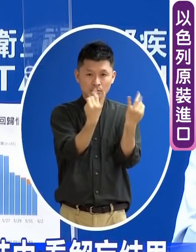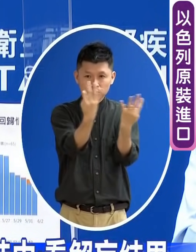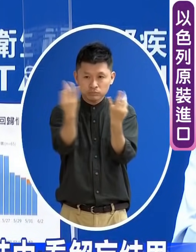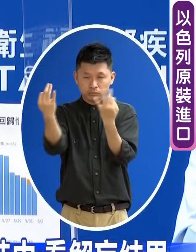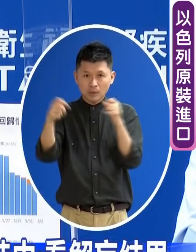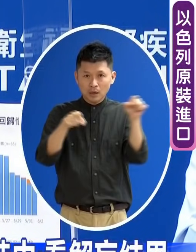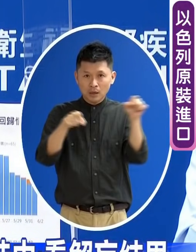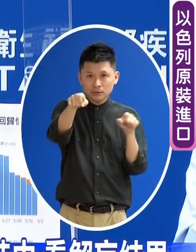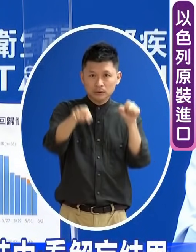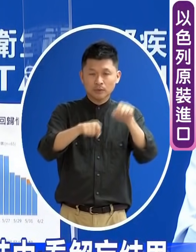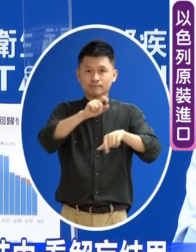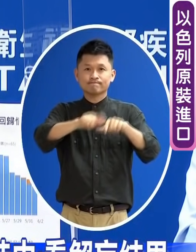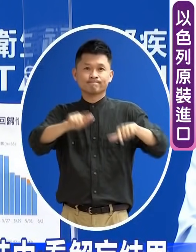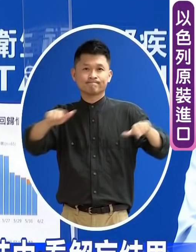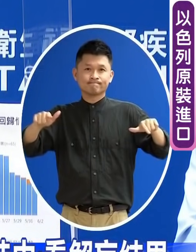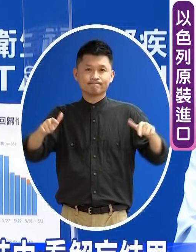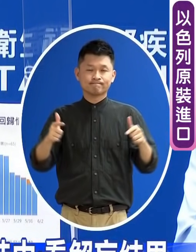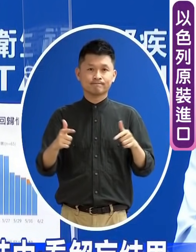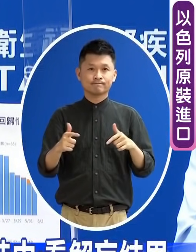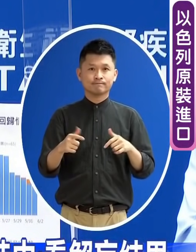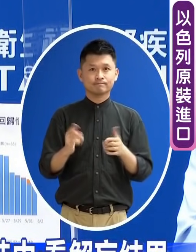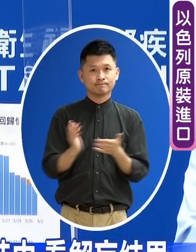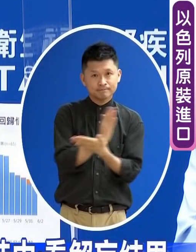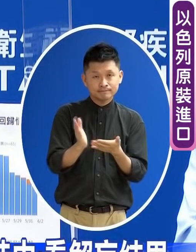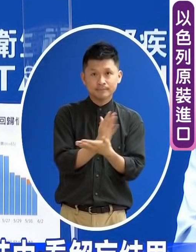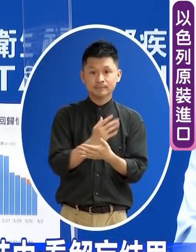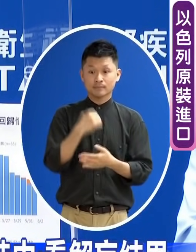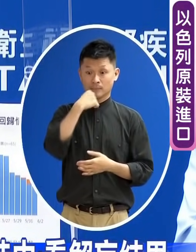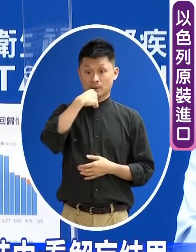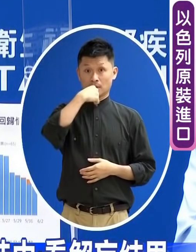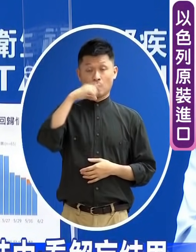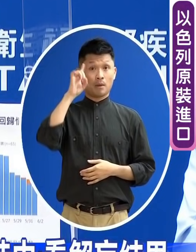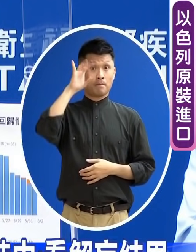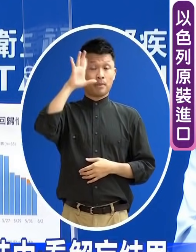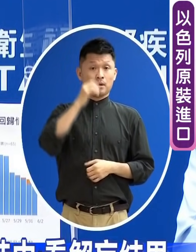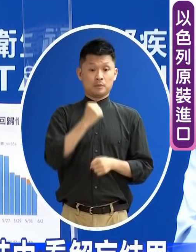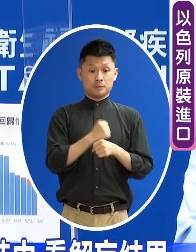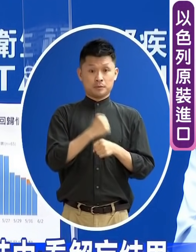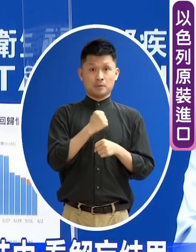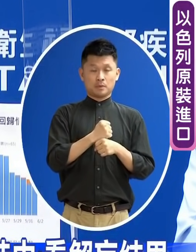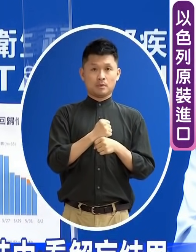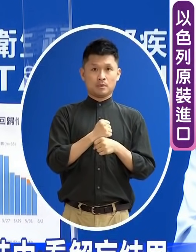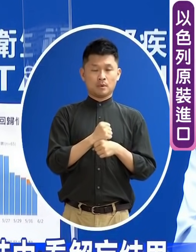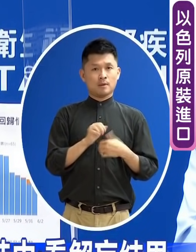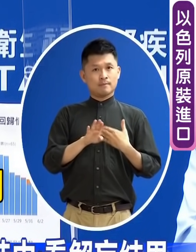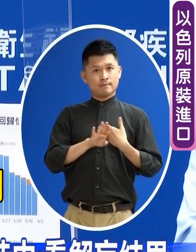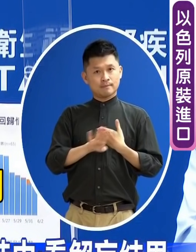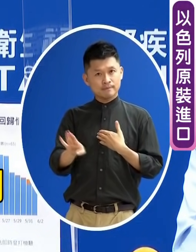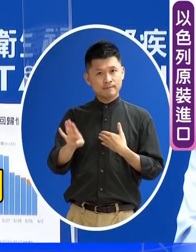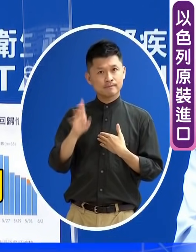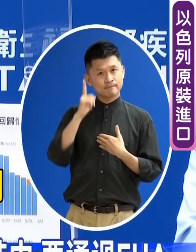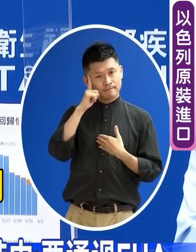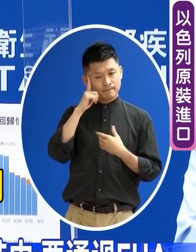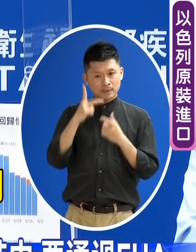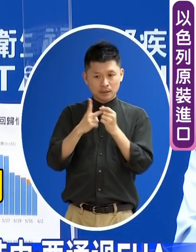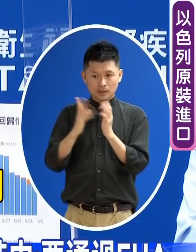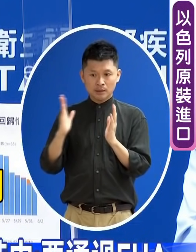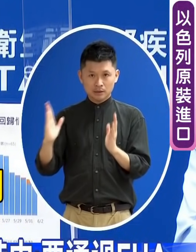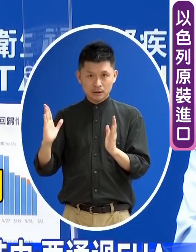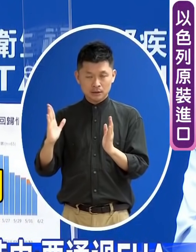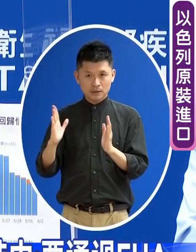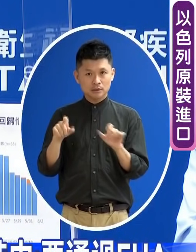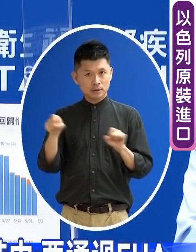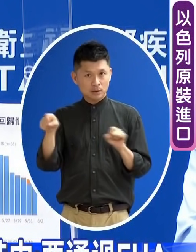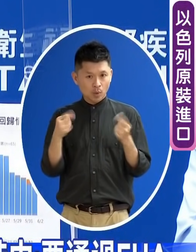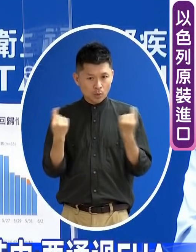在，有很多的计划在，像我们国产的，他们也会准备在另起其他像类似像二期的一些计